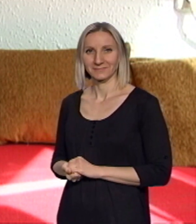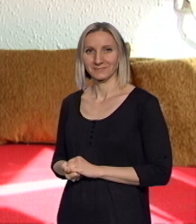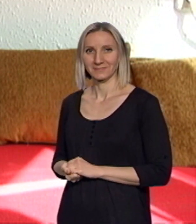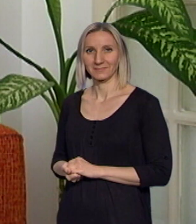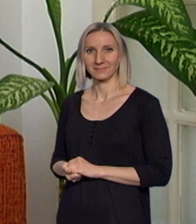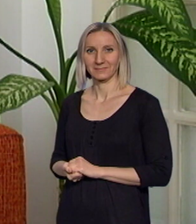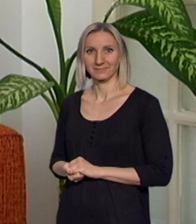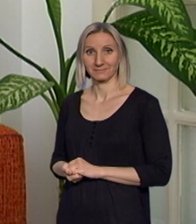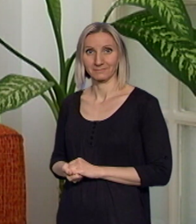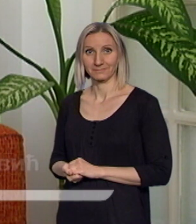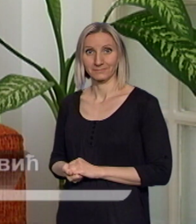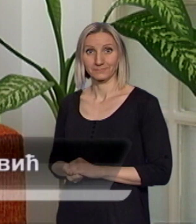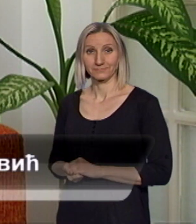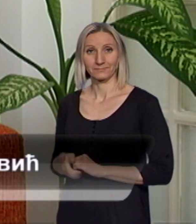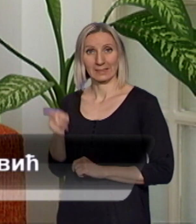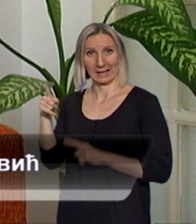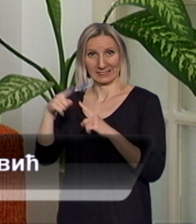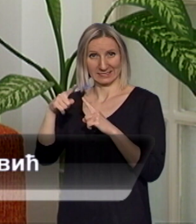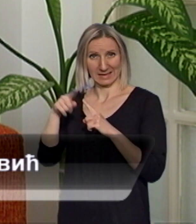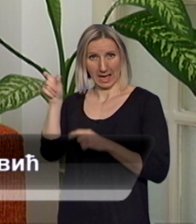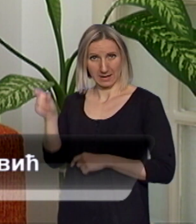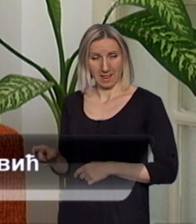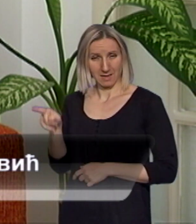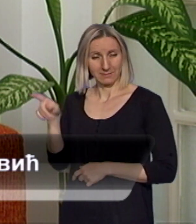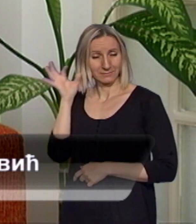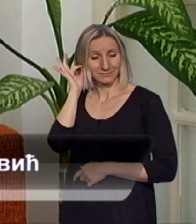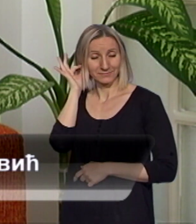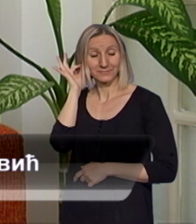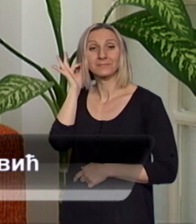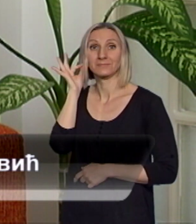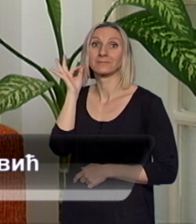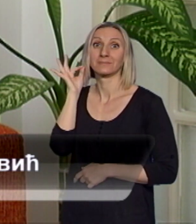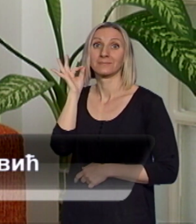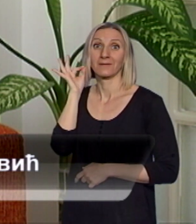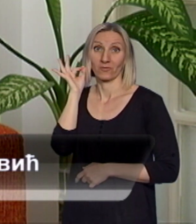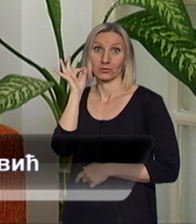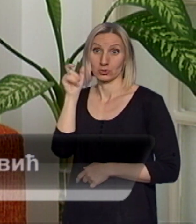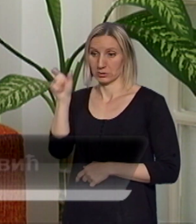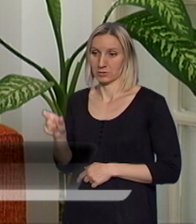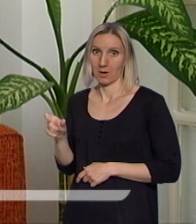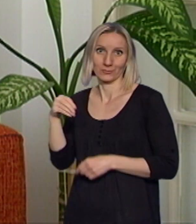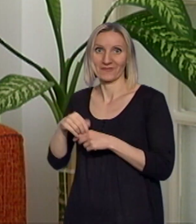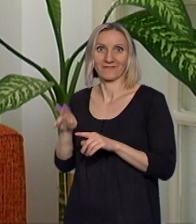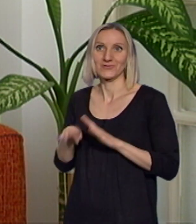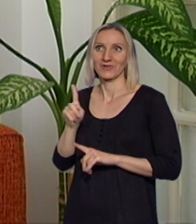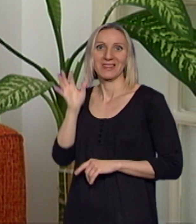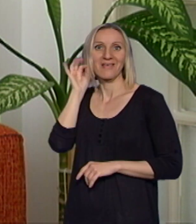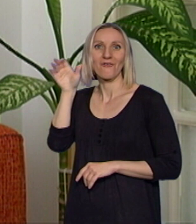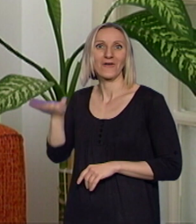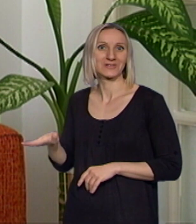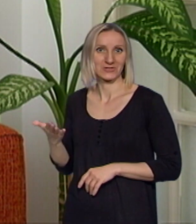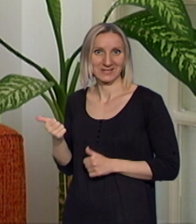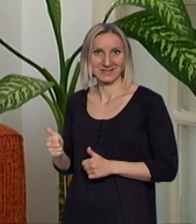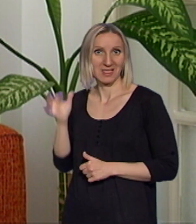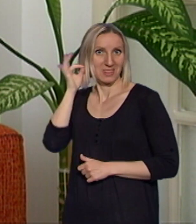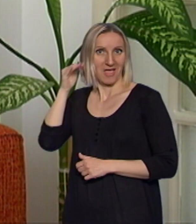polodicu. Ona je, mislim, jedna djevojčica, odnosno djevojka, sa puno svojih interesovanja.